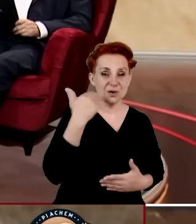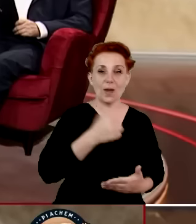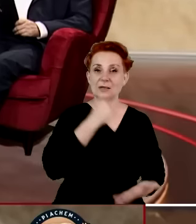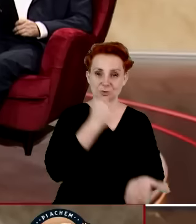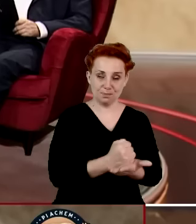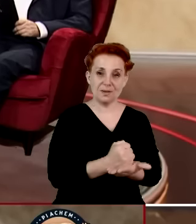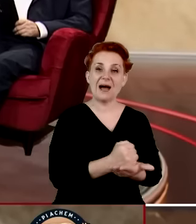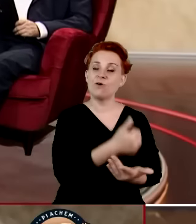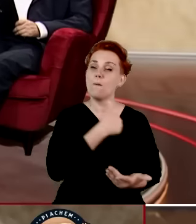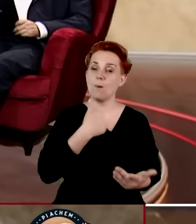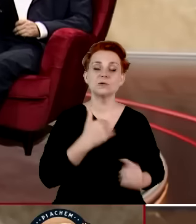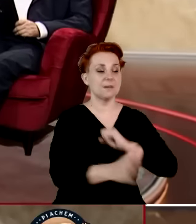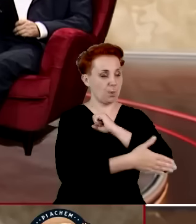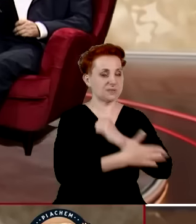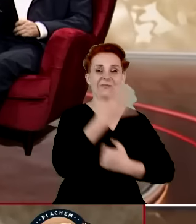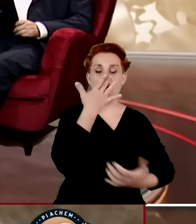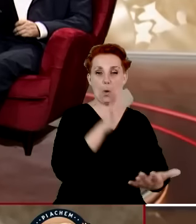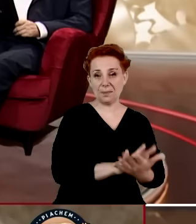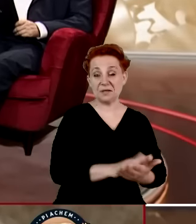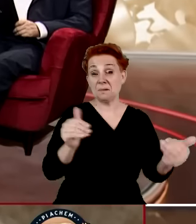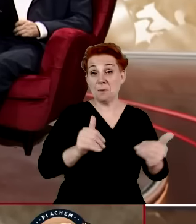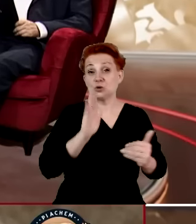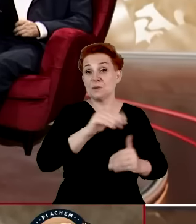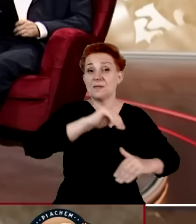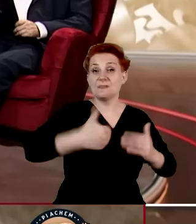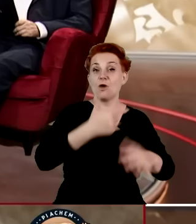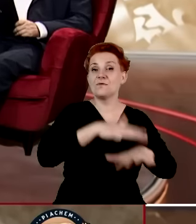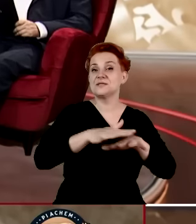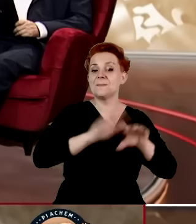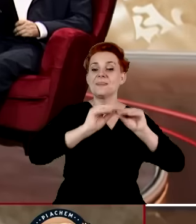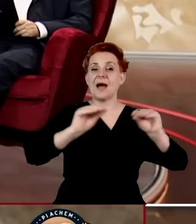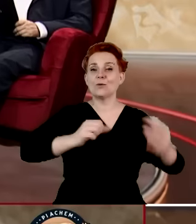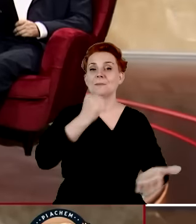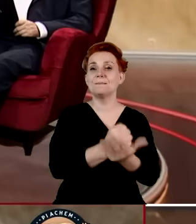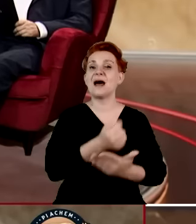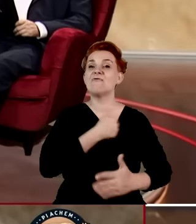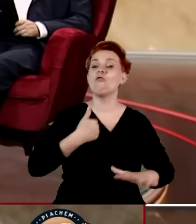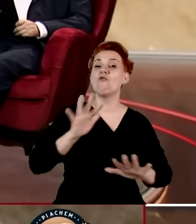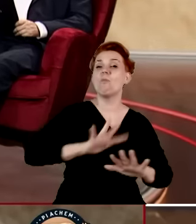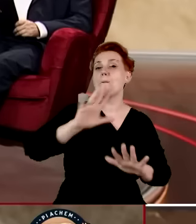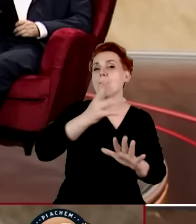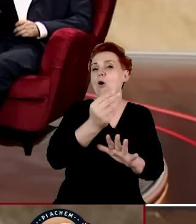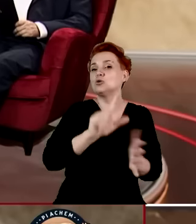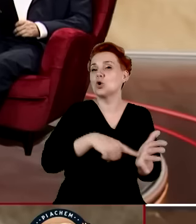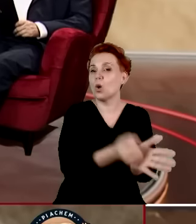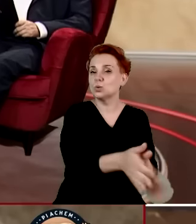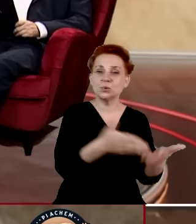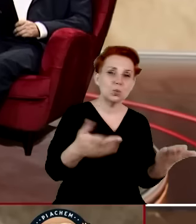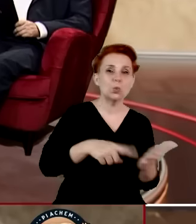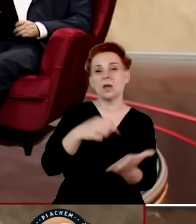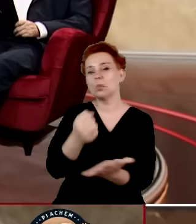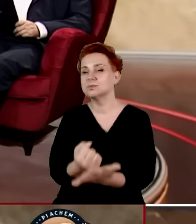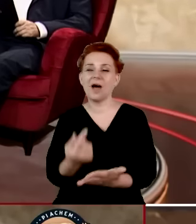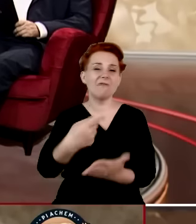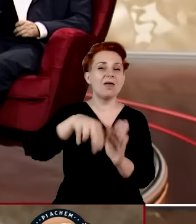Boa. Czemu? Właśnie nie nie wiem. Nie sprawdzili. Pokazówkę zrobili. Co chcieli z tego? Na zbyt szybko. Raczej